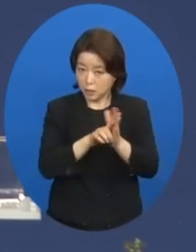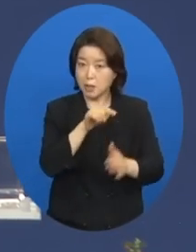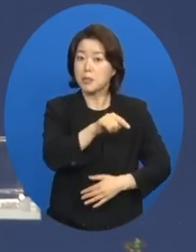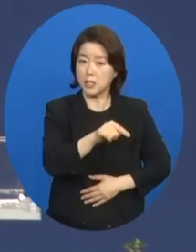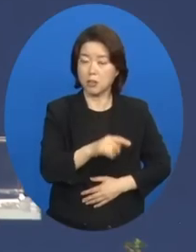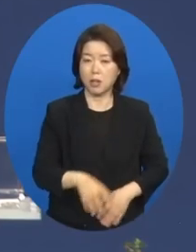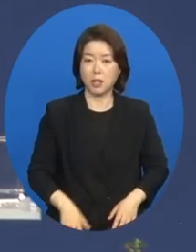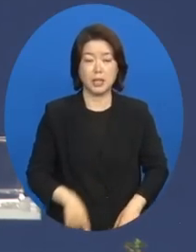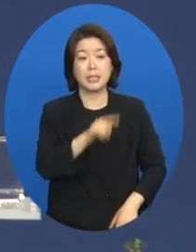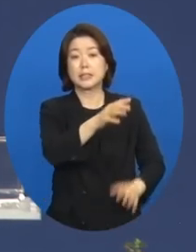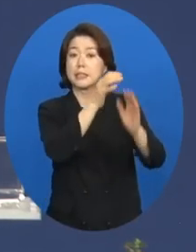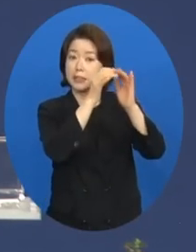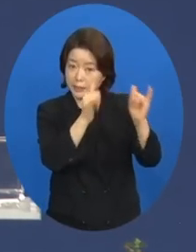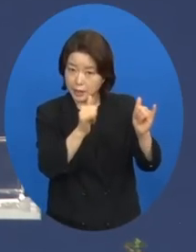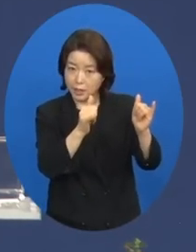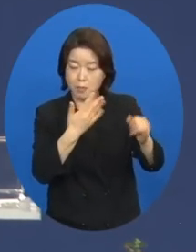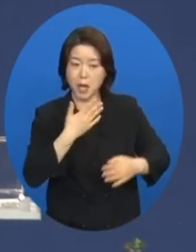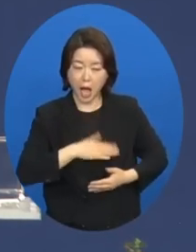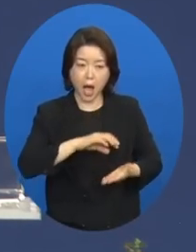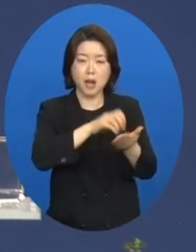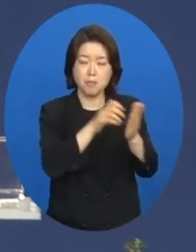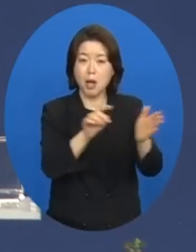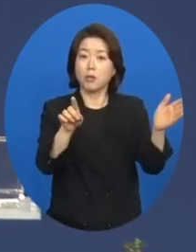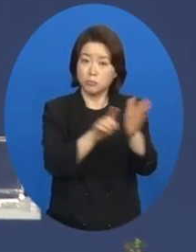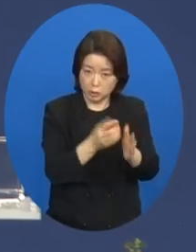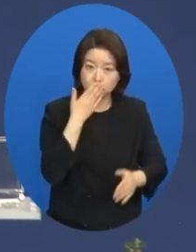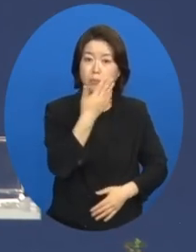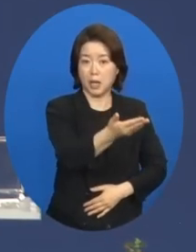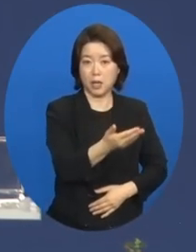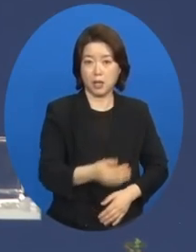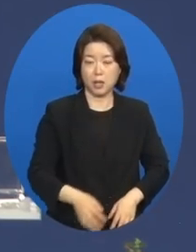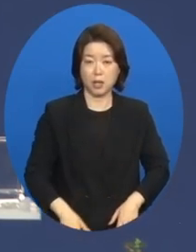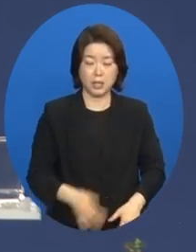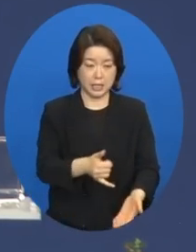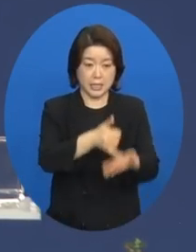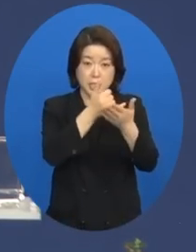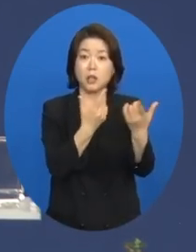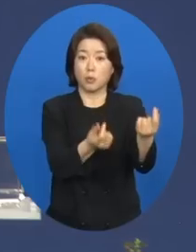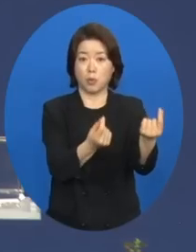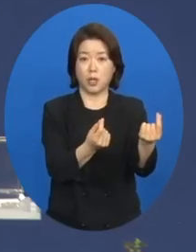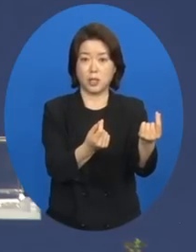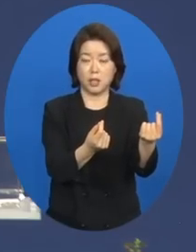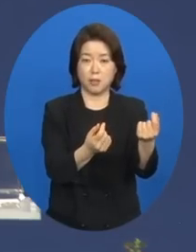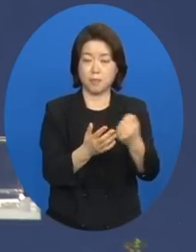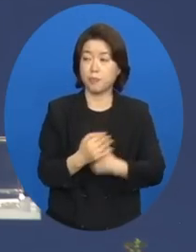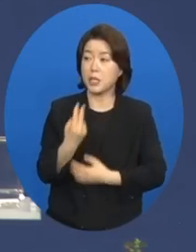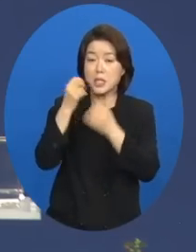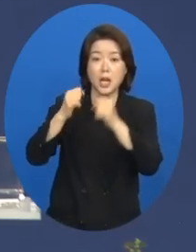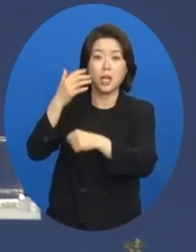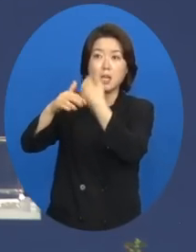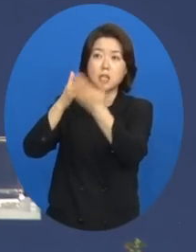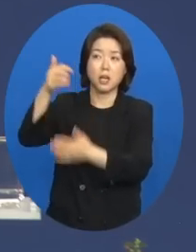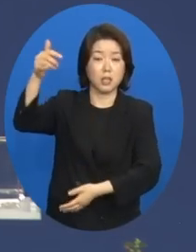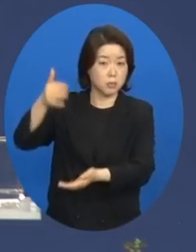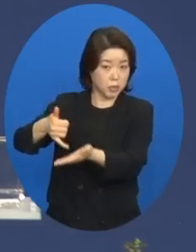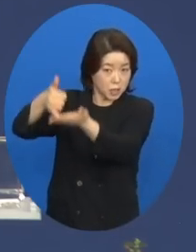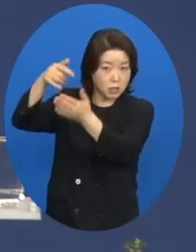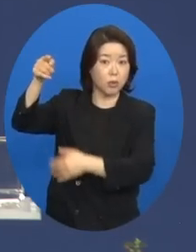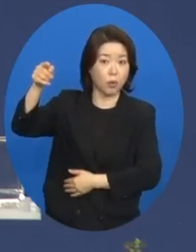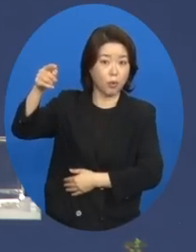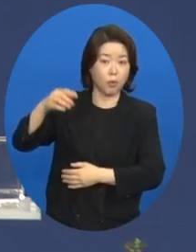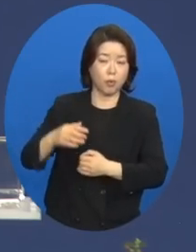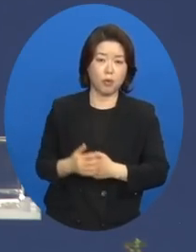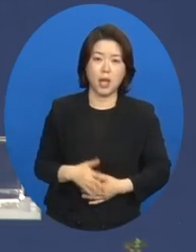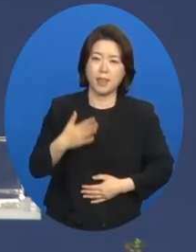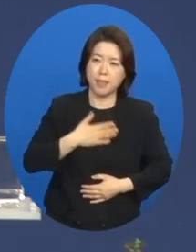그 사람을 아는 만큼 믿어지는 거예요. 인격체는 그래요. 살아계신 하나님이 인격이세요. 그분을